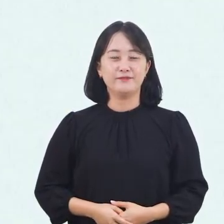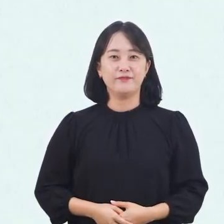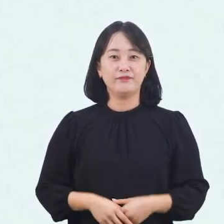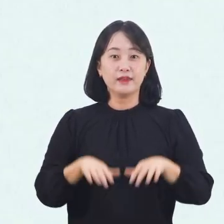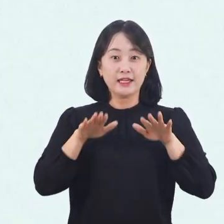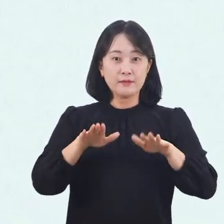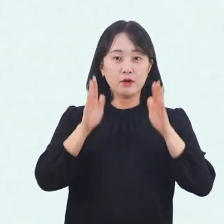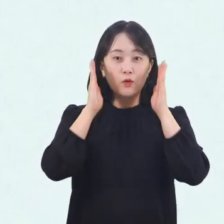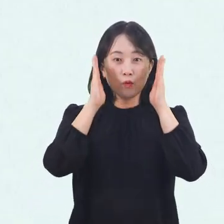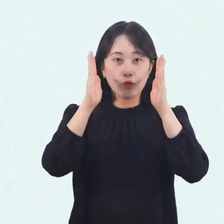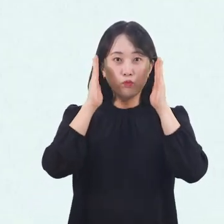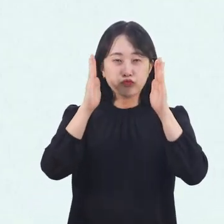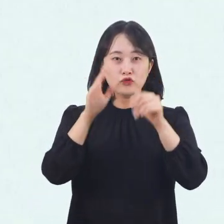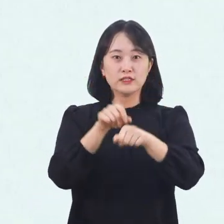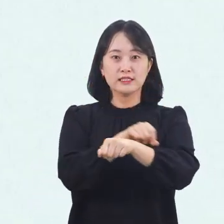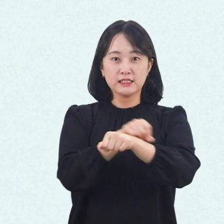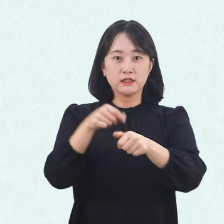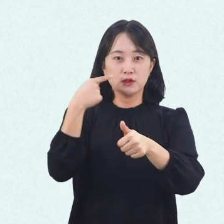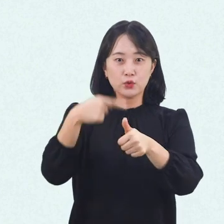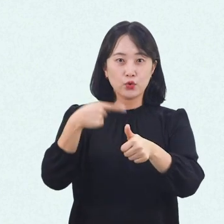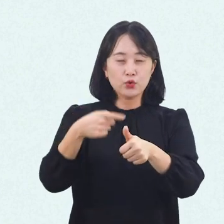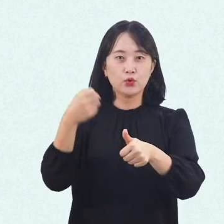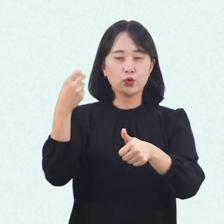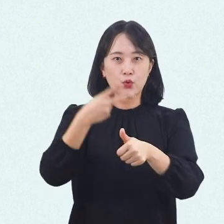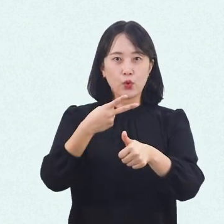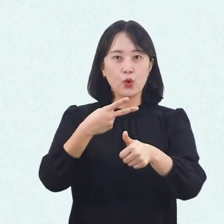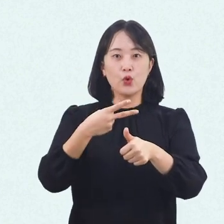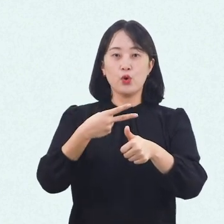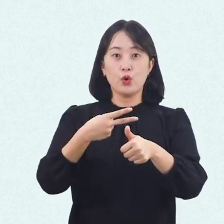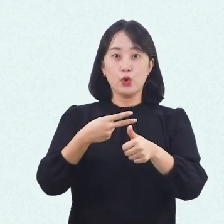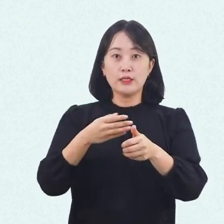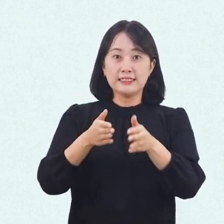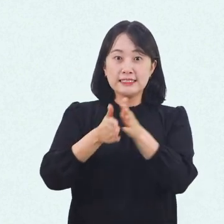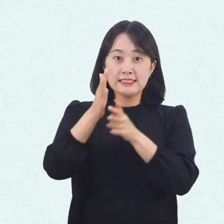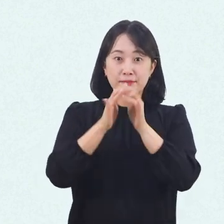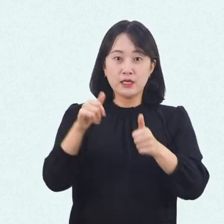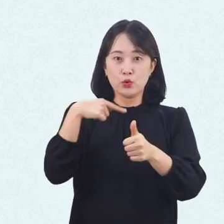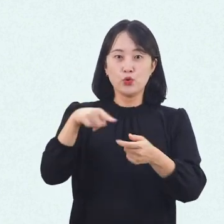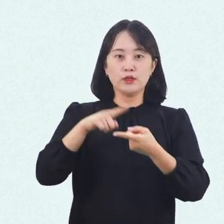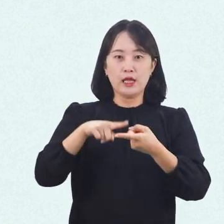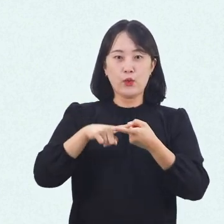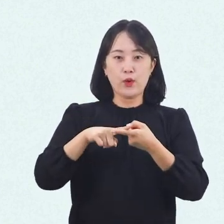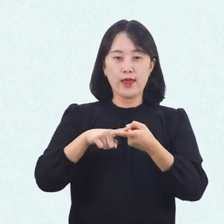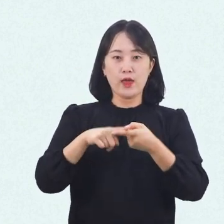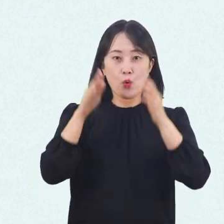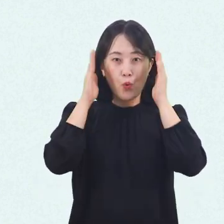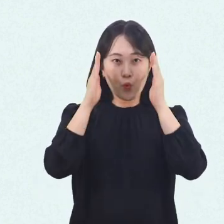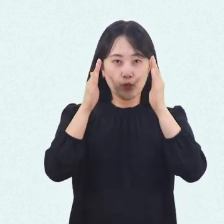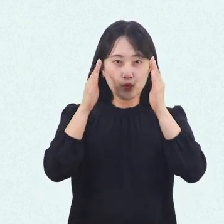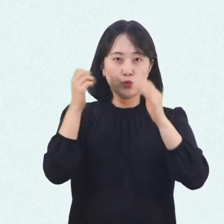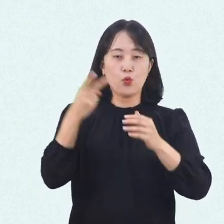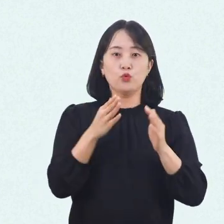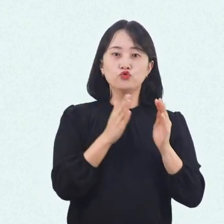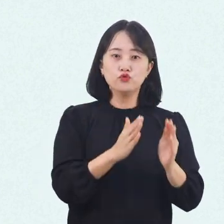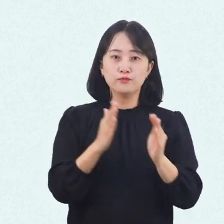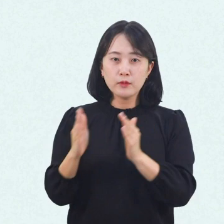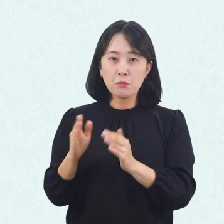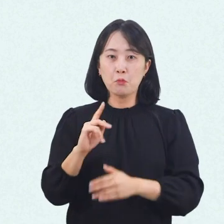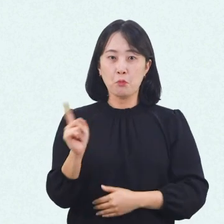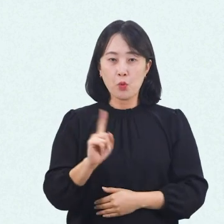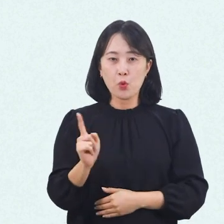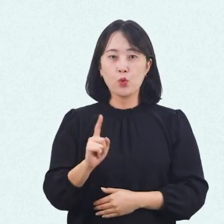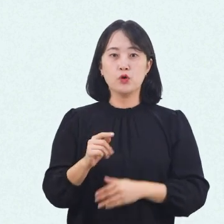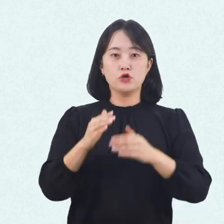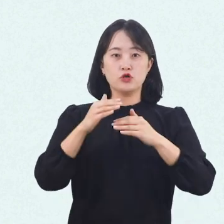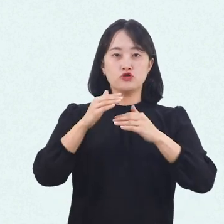이번 시간에는 특수교육과 세계시민교육에 대해 알아보고 세계시민교육을 위한 준비와 수업 사례에